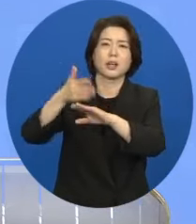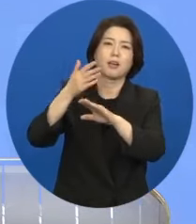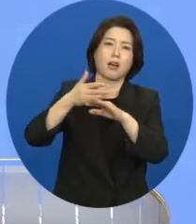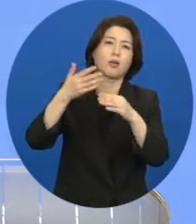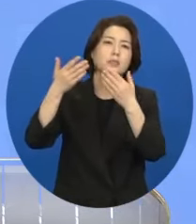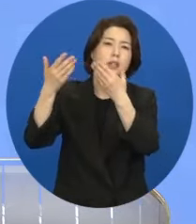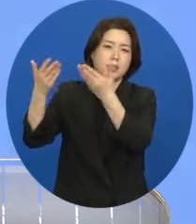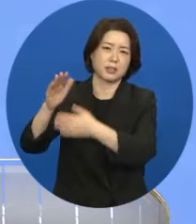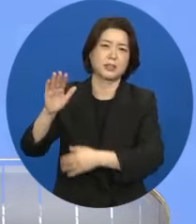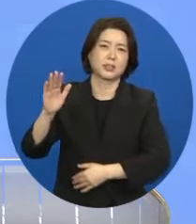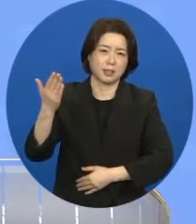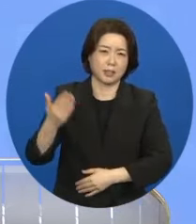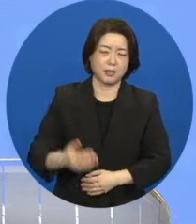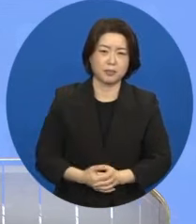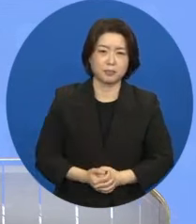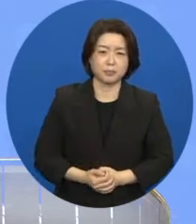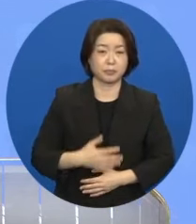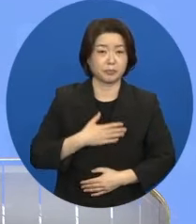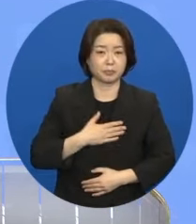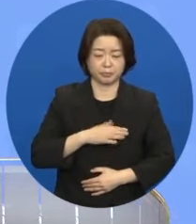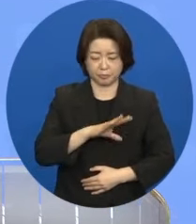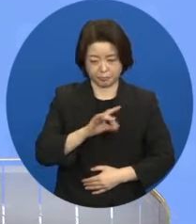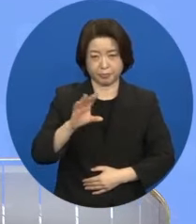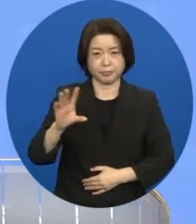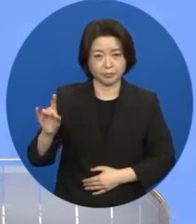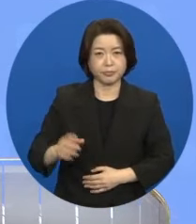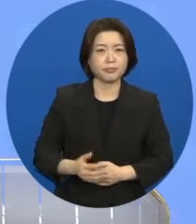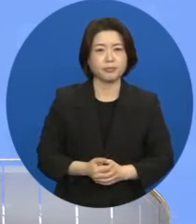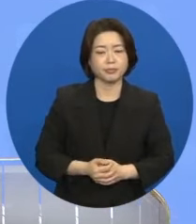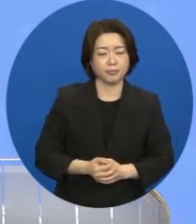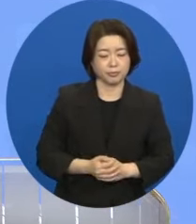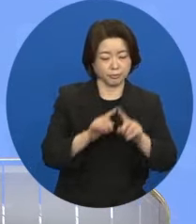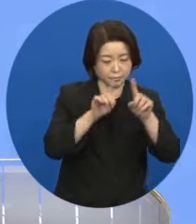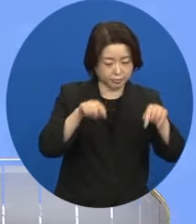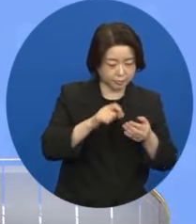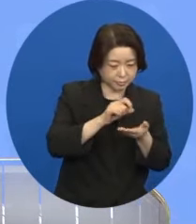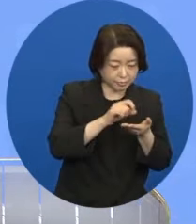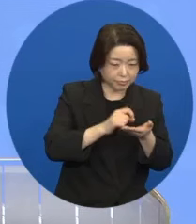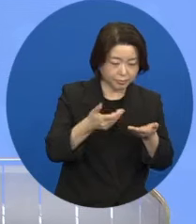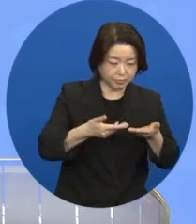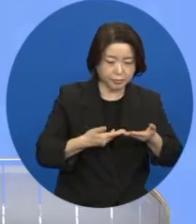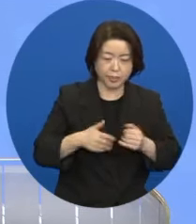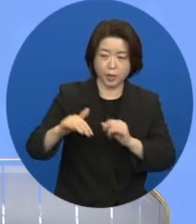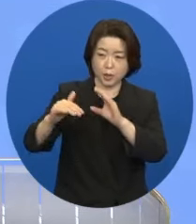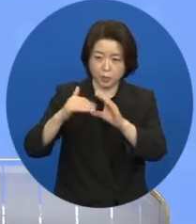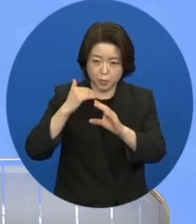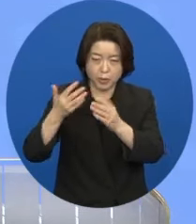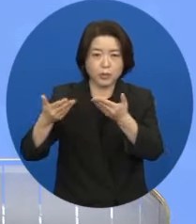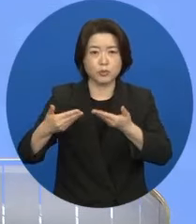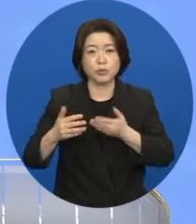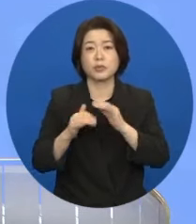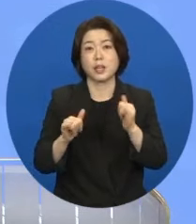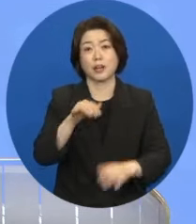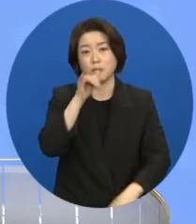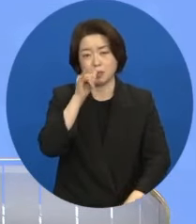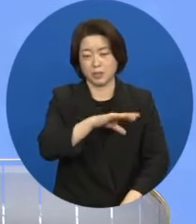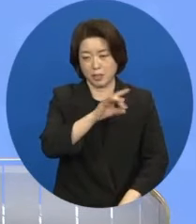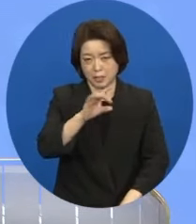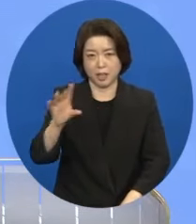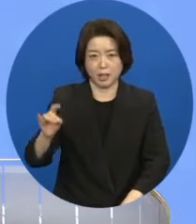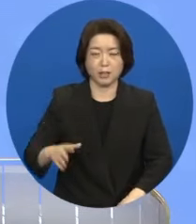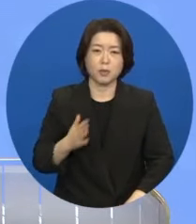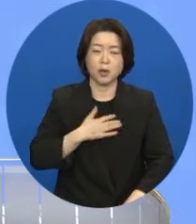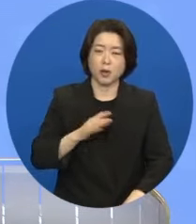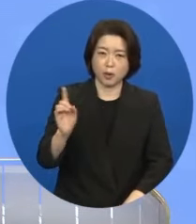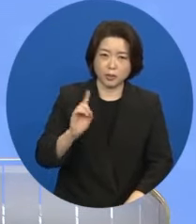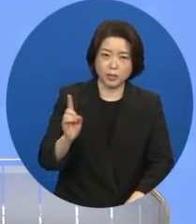수밖에 없는 거예요 저에게 가끔 쪽지나 편지나 이메일을 주신 분들이 계십니다 그중에는 어떤 분들은